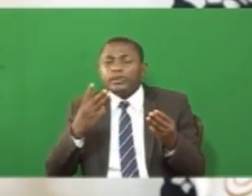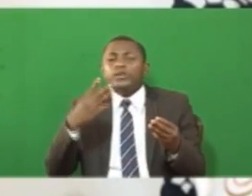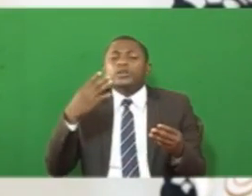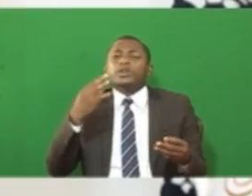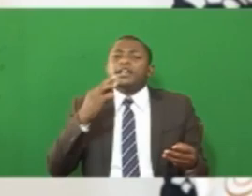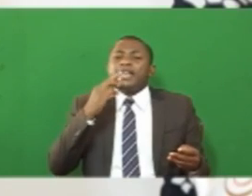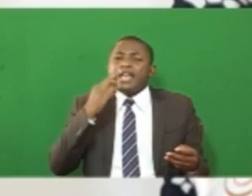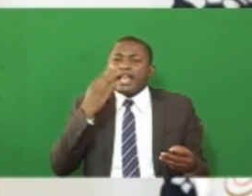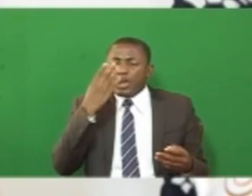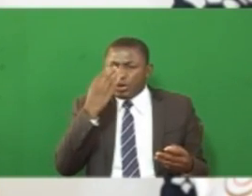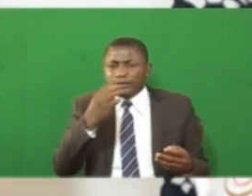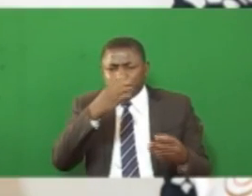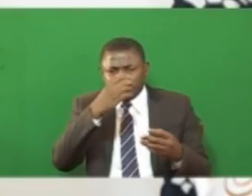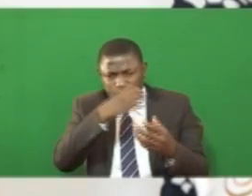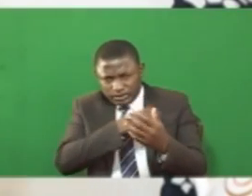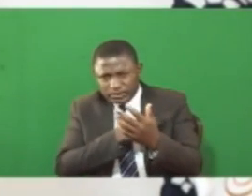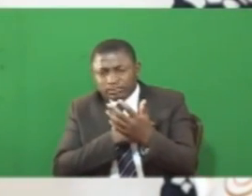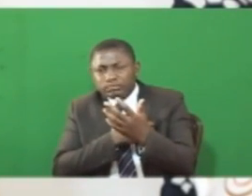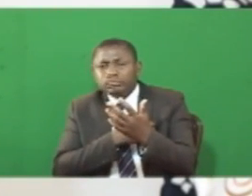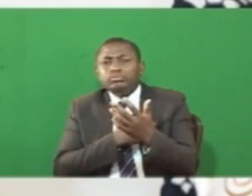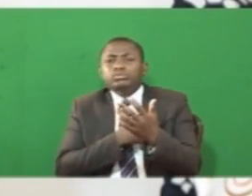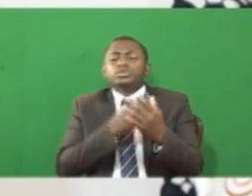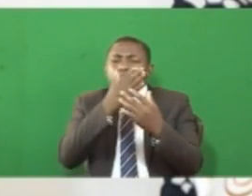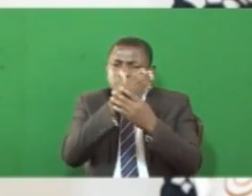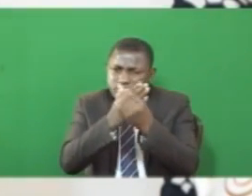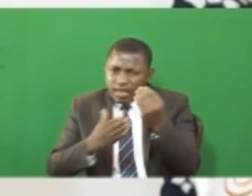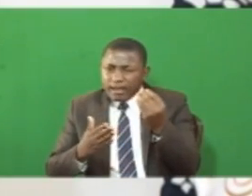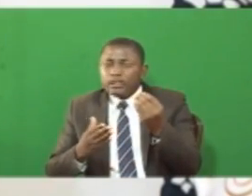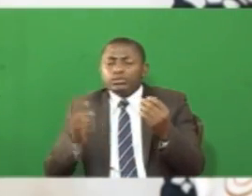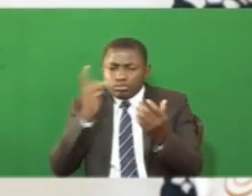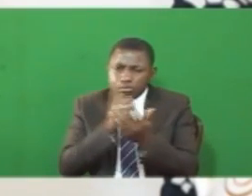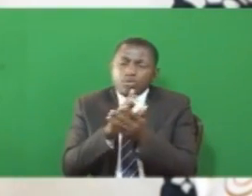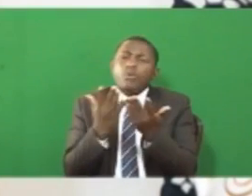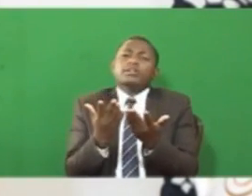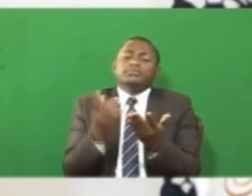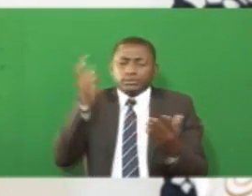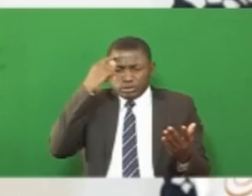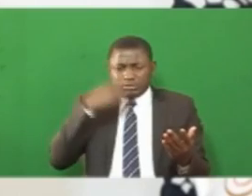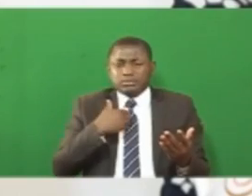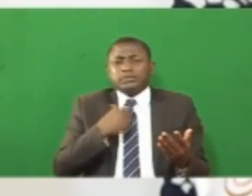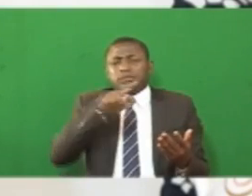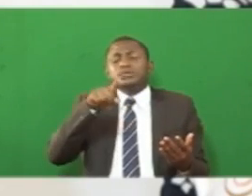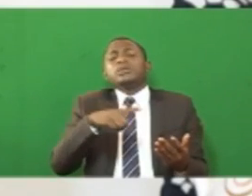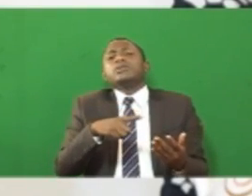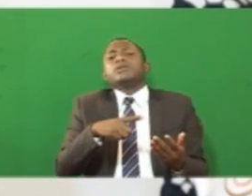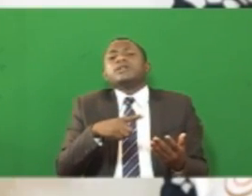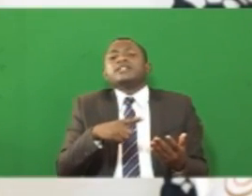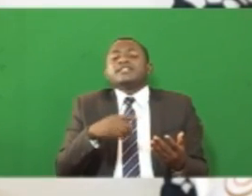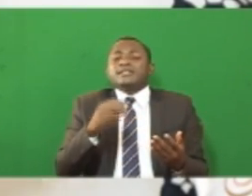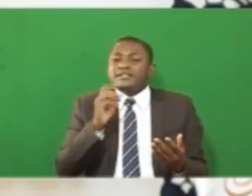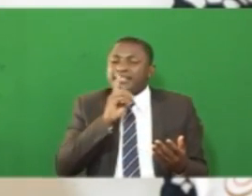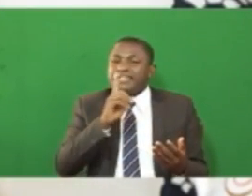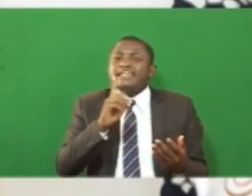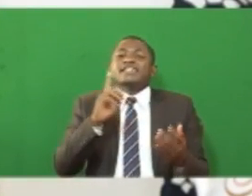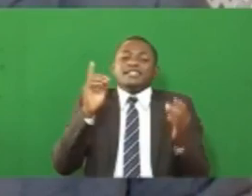zvano wakatarisa pamutemo. Saka ndoita sei zvinobva zvataura Paul kuna vaRoma 7. Ndoita sei ndiri munhu ari pakutema mudzino obva anzi Mwari